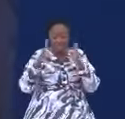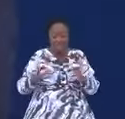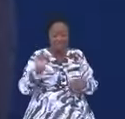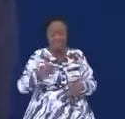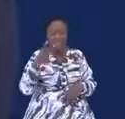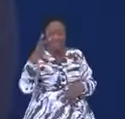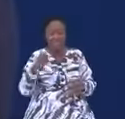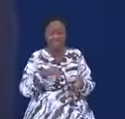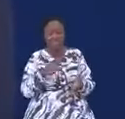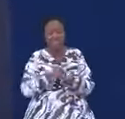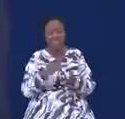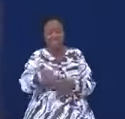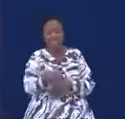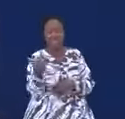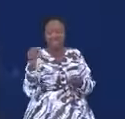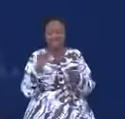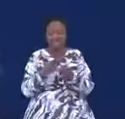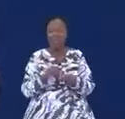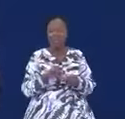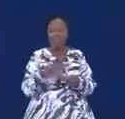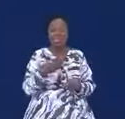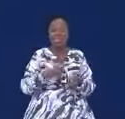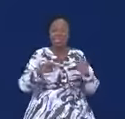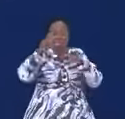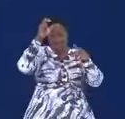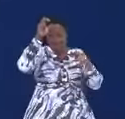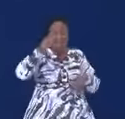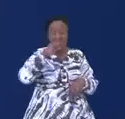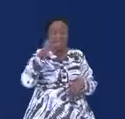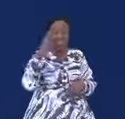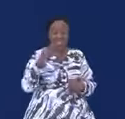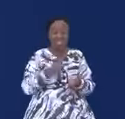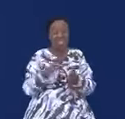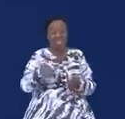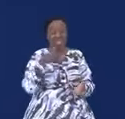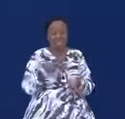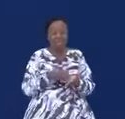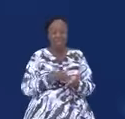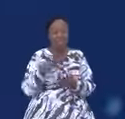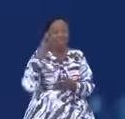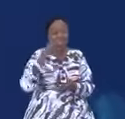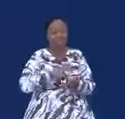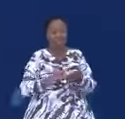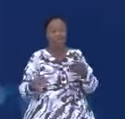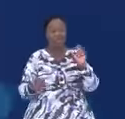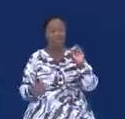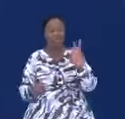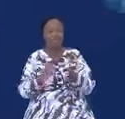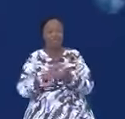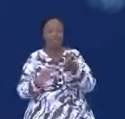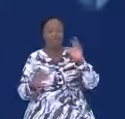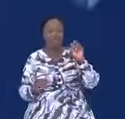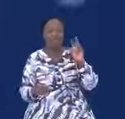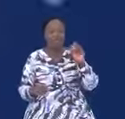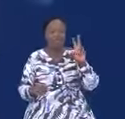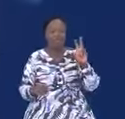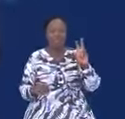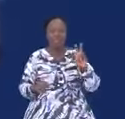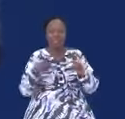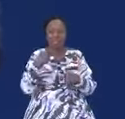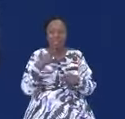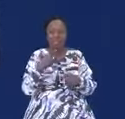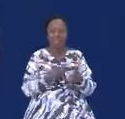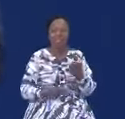plus voir cpg verser verset 14 rames moi la joie